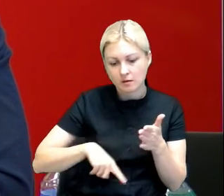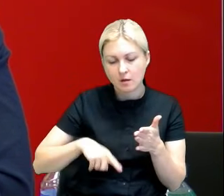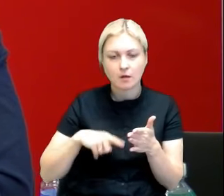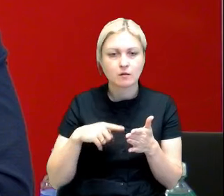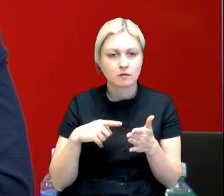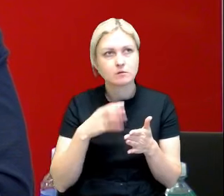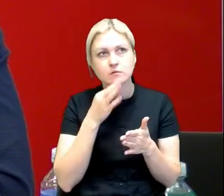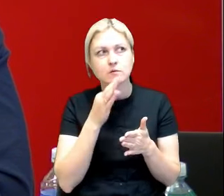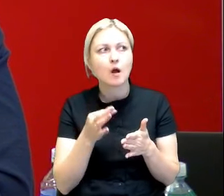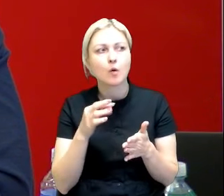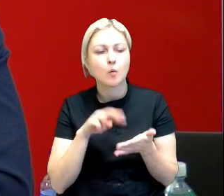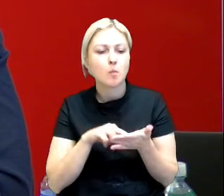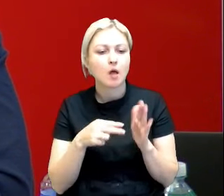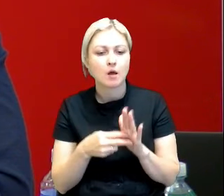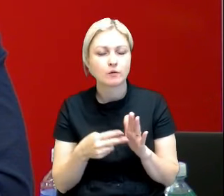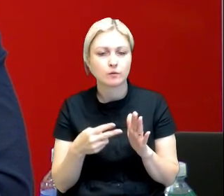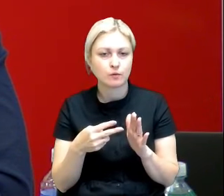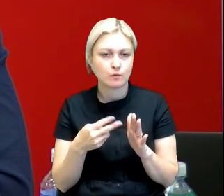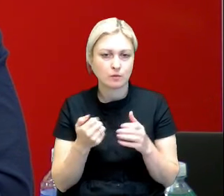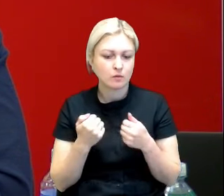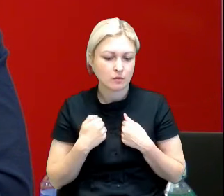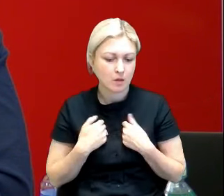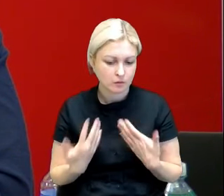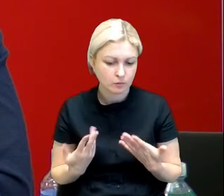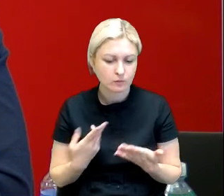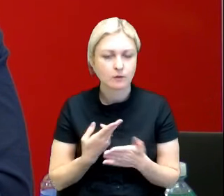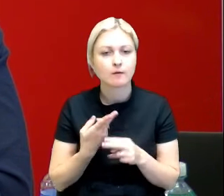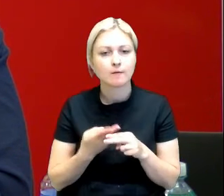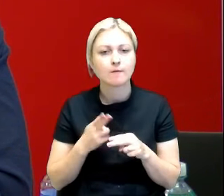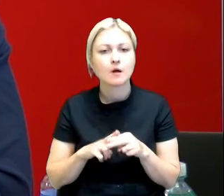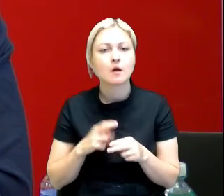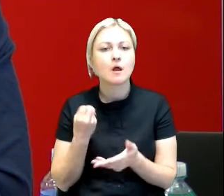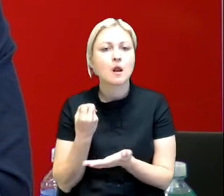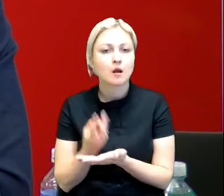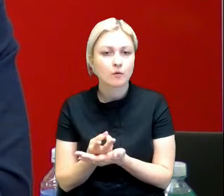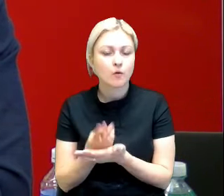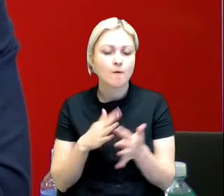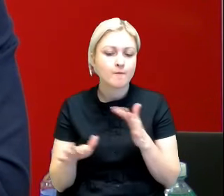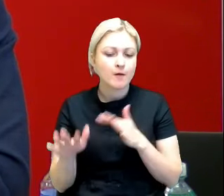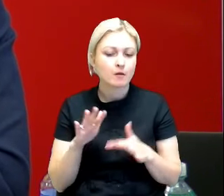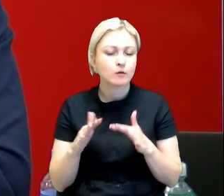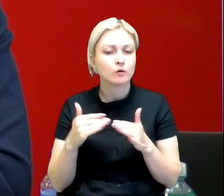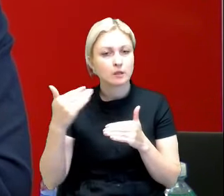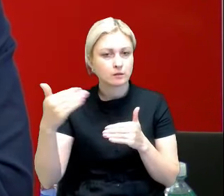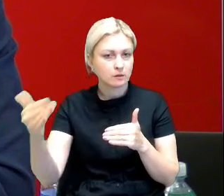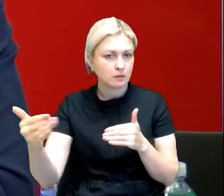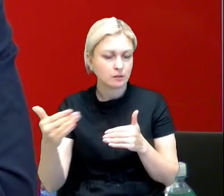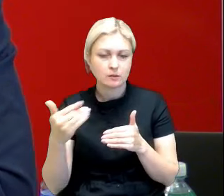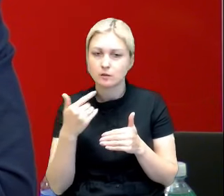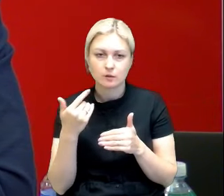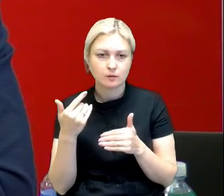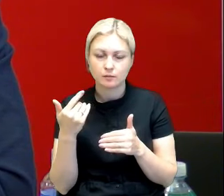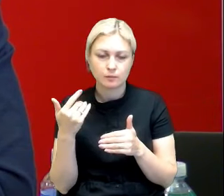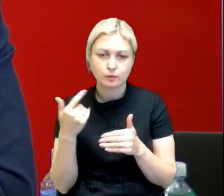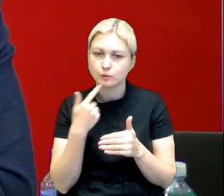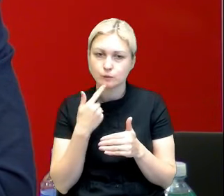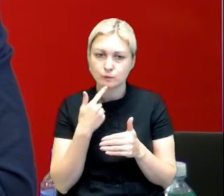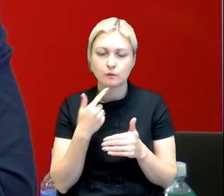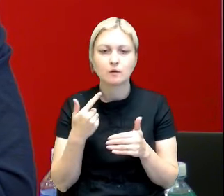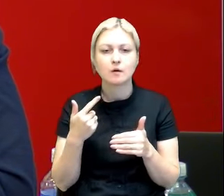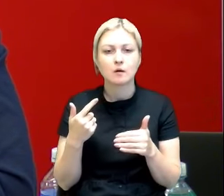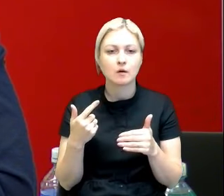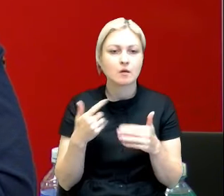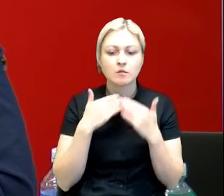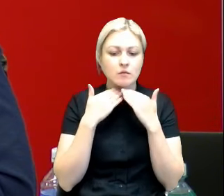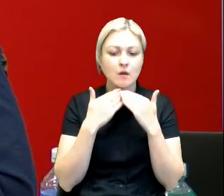plano nebuvim gali labai neigiamai atsiliepti ligoninės veiklos perspektyvai neturint aiškių žinių nei kada bus